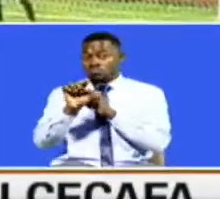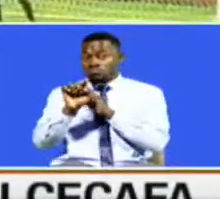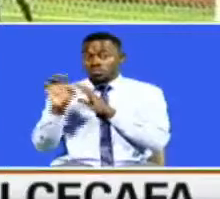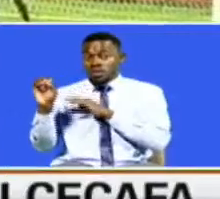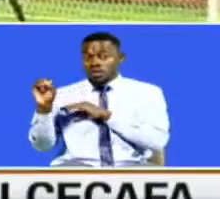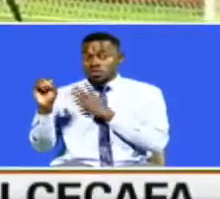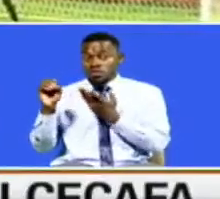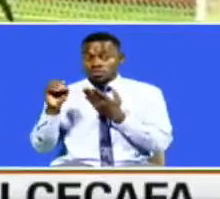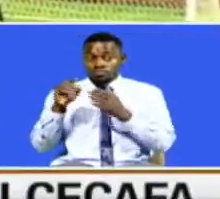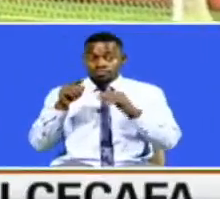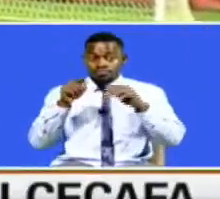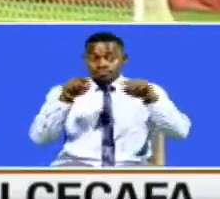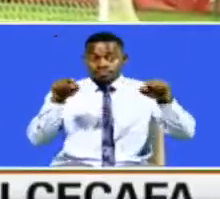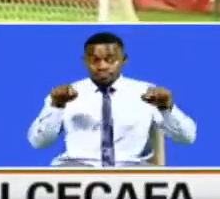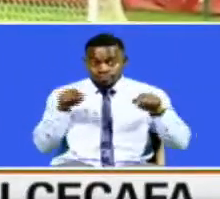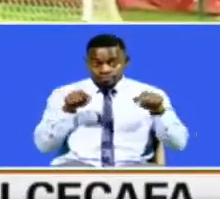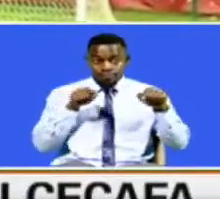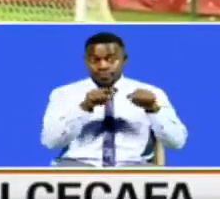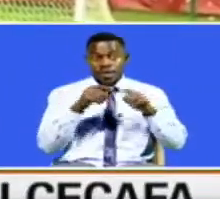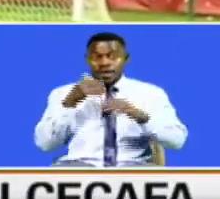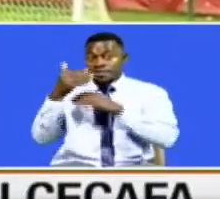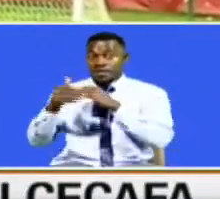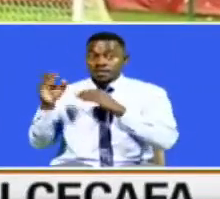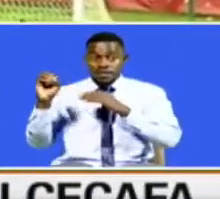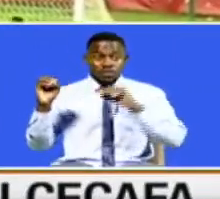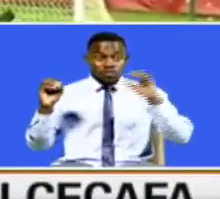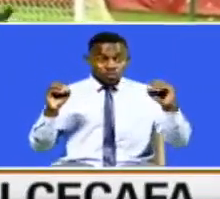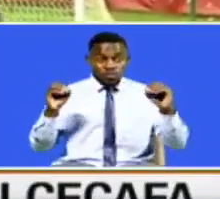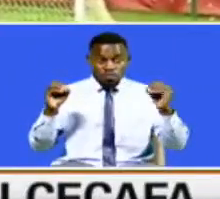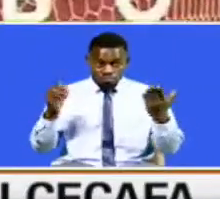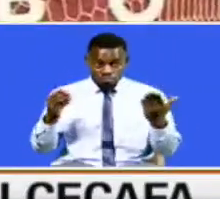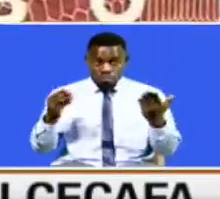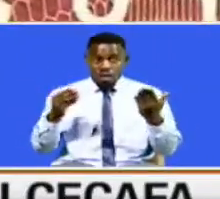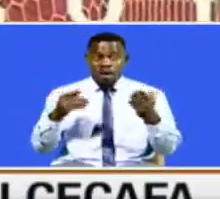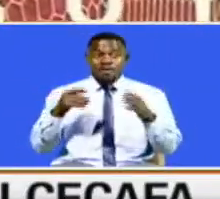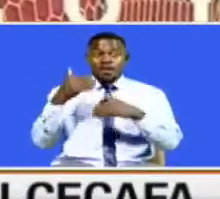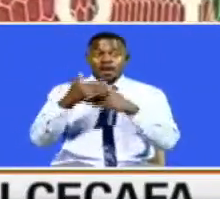sare tasa muda wa kawaida na ule wa nyongeza.